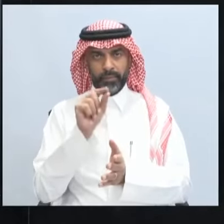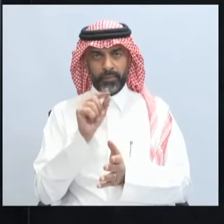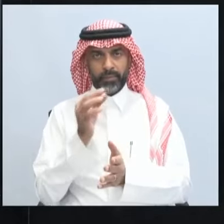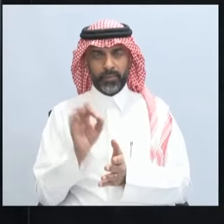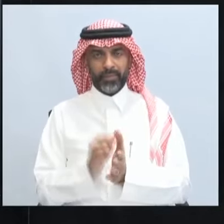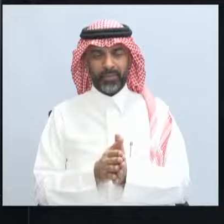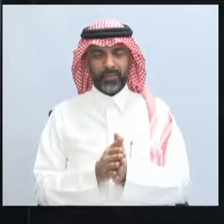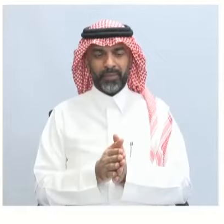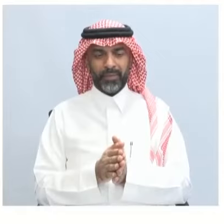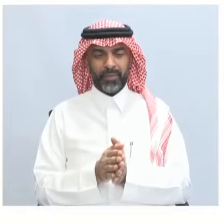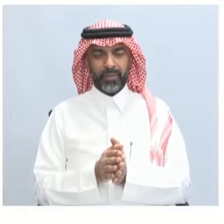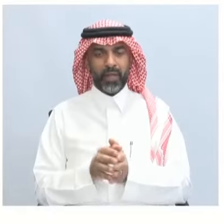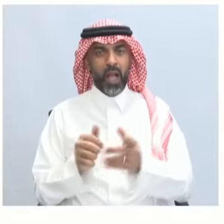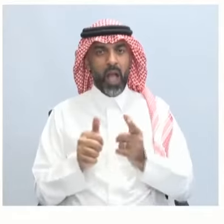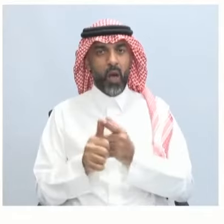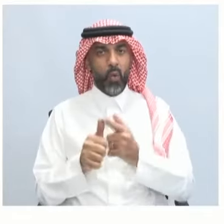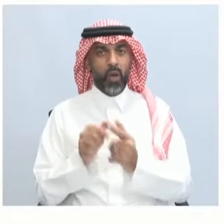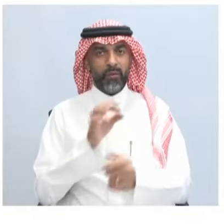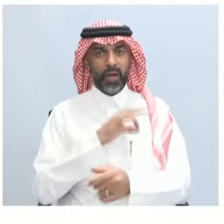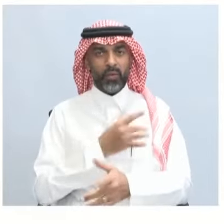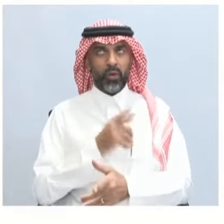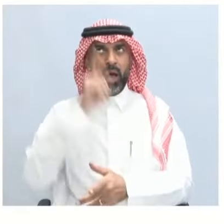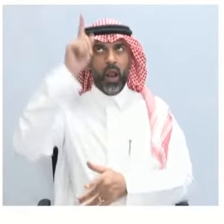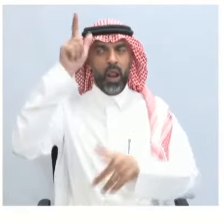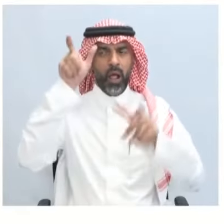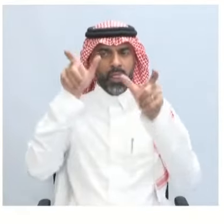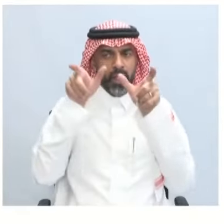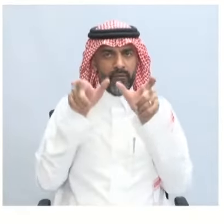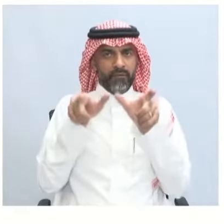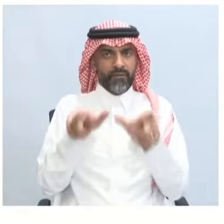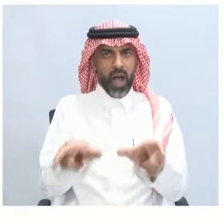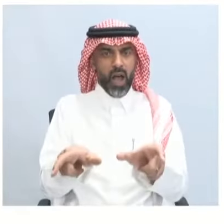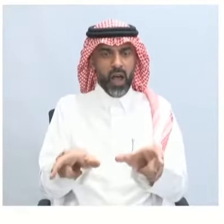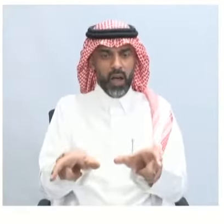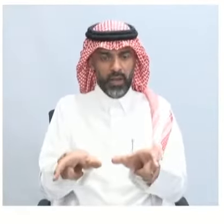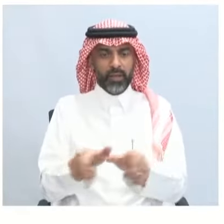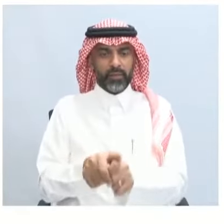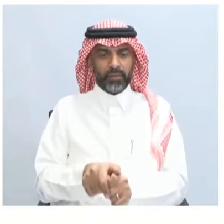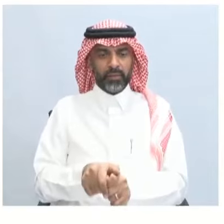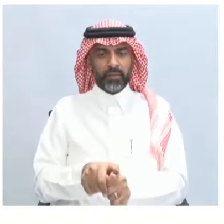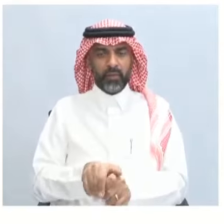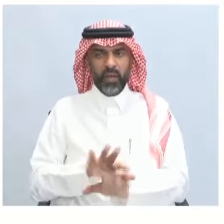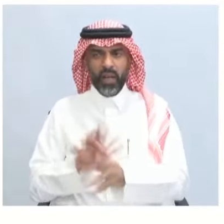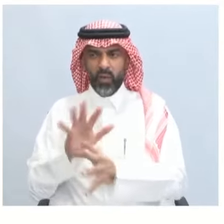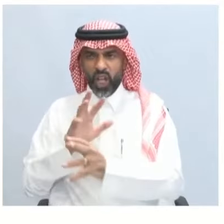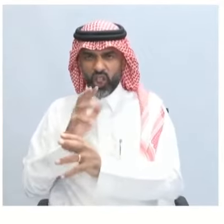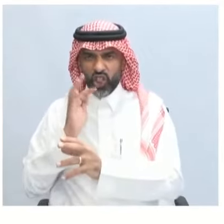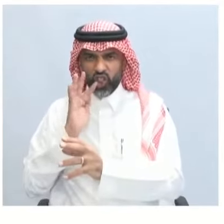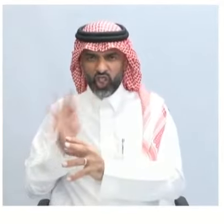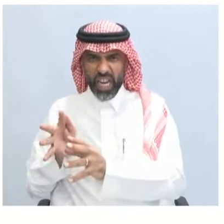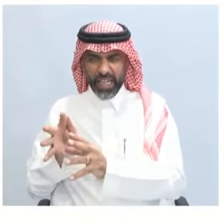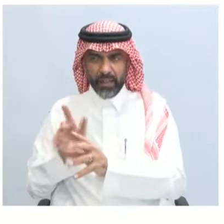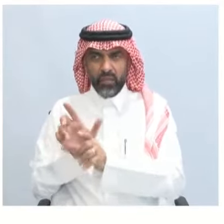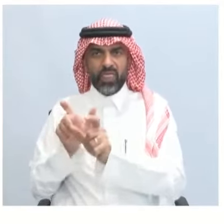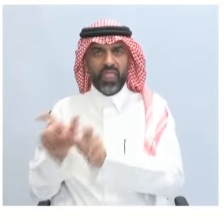اول تلك النتائج نقول دفاع الله عن اهل التوحيد دفاع الله عن اهل التوحيد فيدفع عنهم الشرور